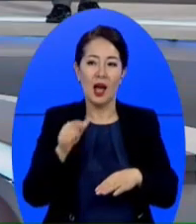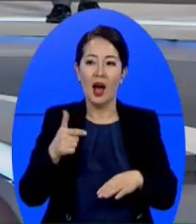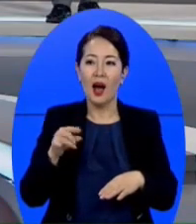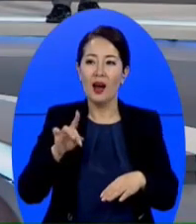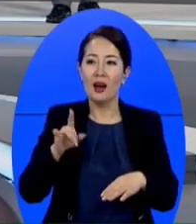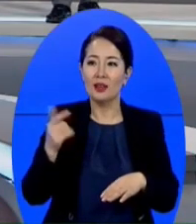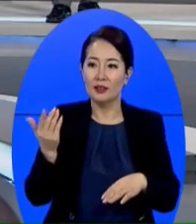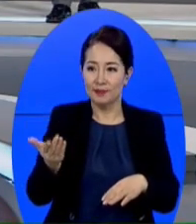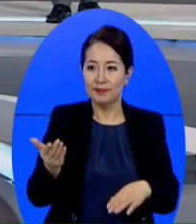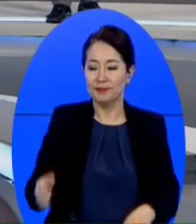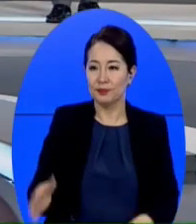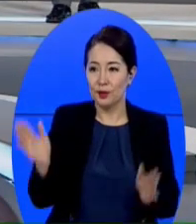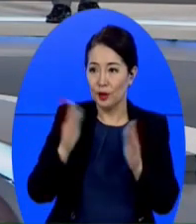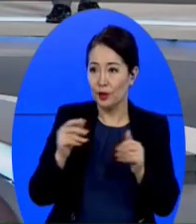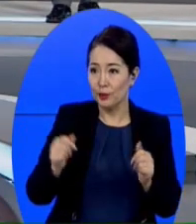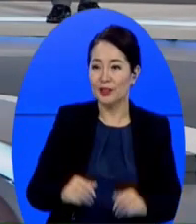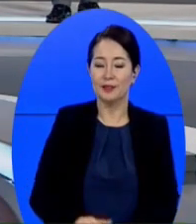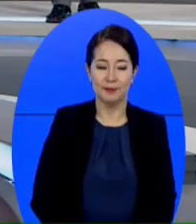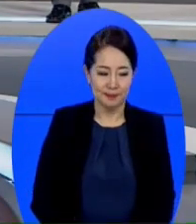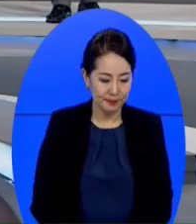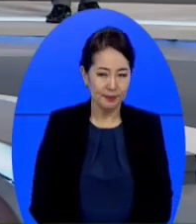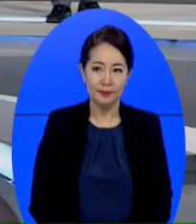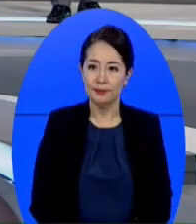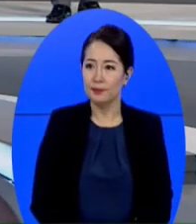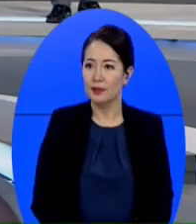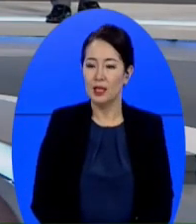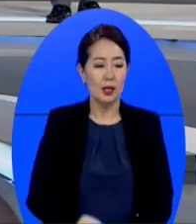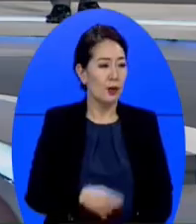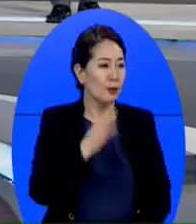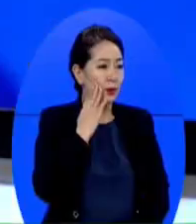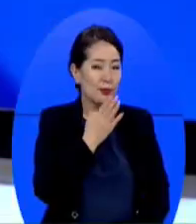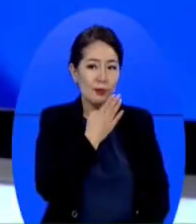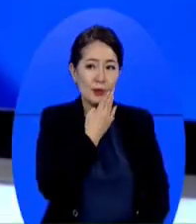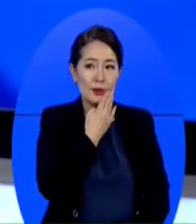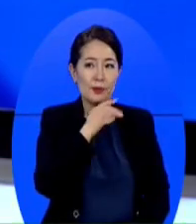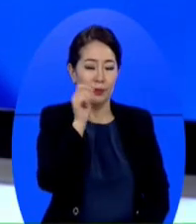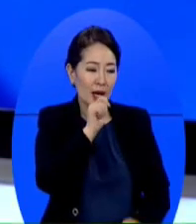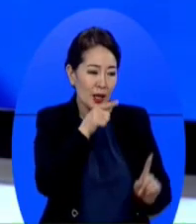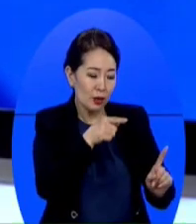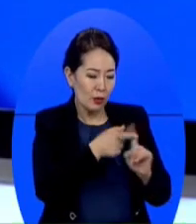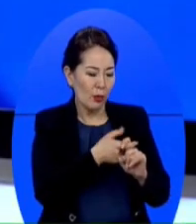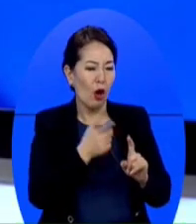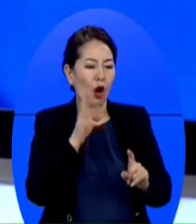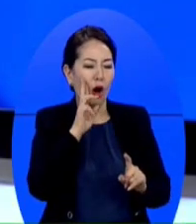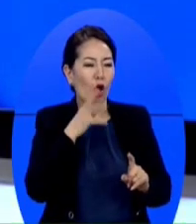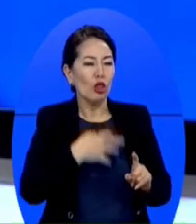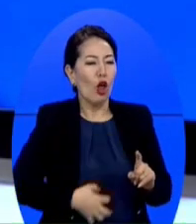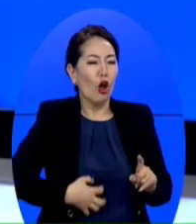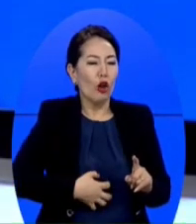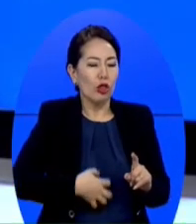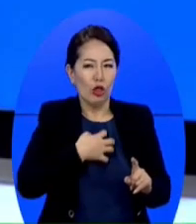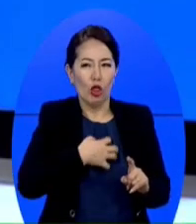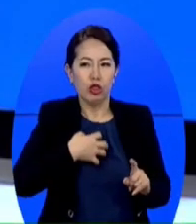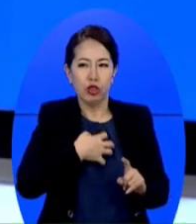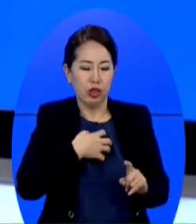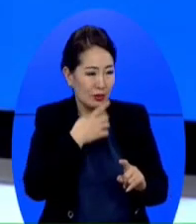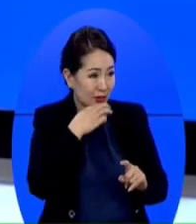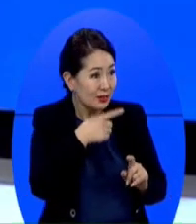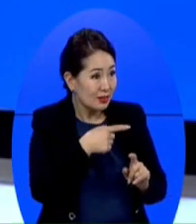ажиллаж байна. Оромын төргий. Баярлалаа Оромын төргий. Тэгэхээр энэ цагаан сарын үеэр ер нь хоолны хордлогод одоо орлоо гэсэн дуудлага их хэмжээгээр ирдэг тийм